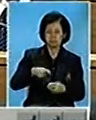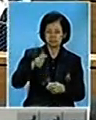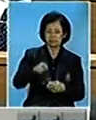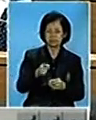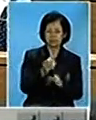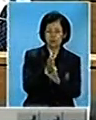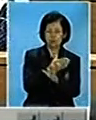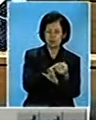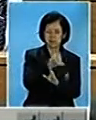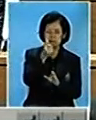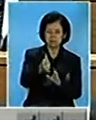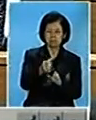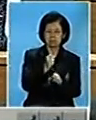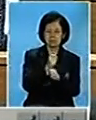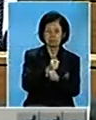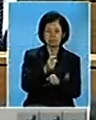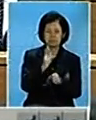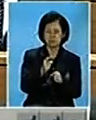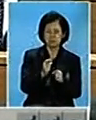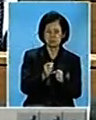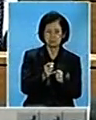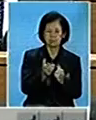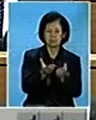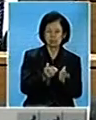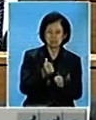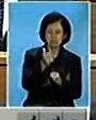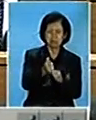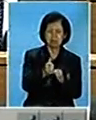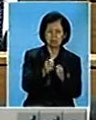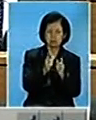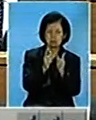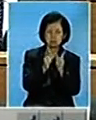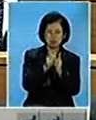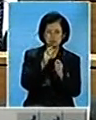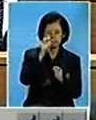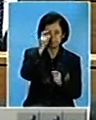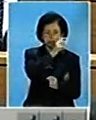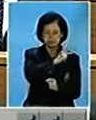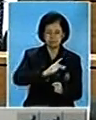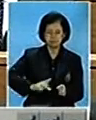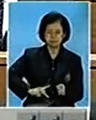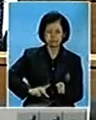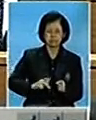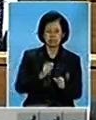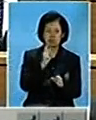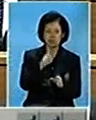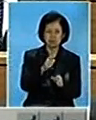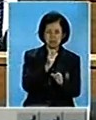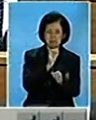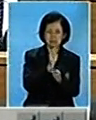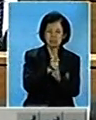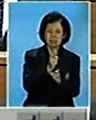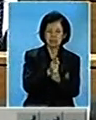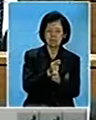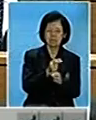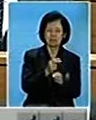ติหน้าที่ต้องถวายสัตย์ปฏิญาณตามรัฐธรรมนูญว่าจะรักษาไว้จะ